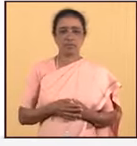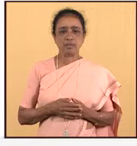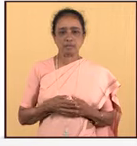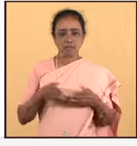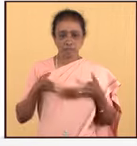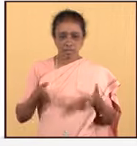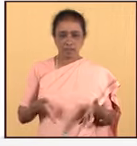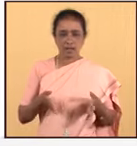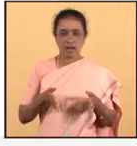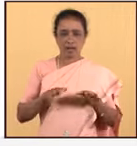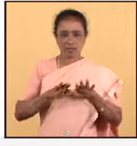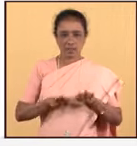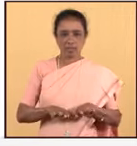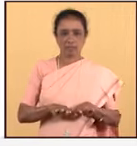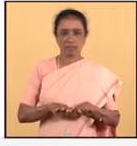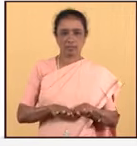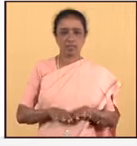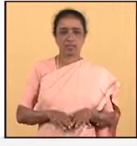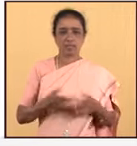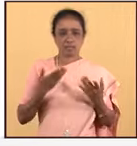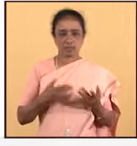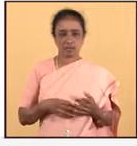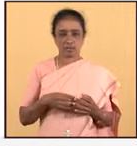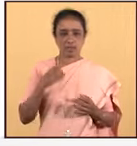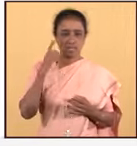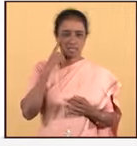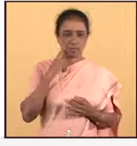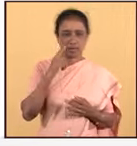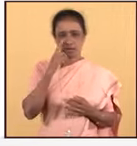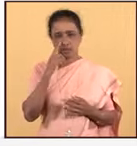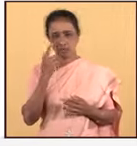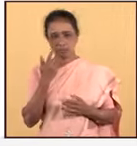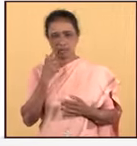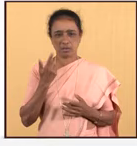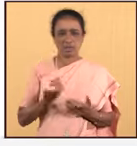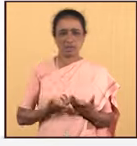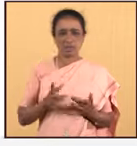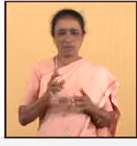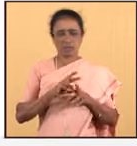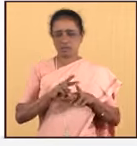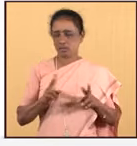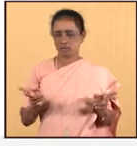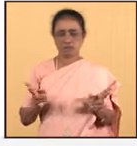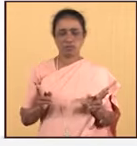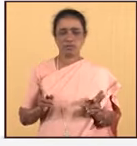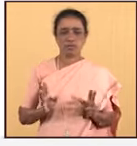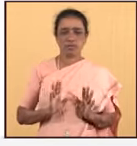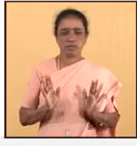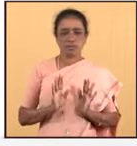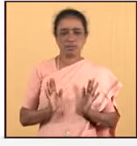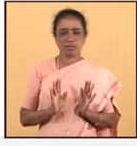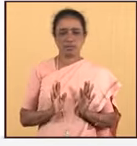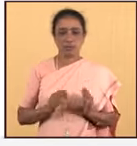எனது இதன் அடிப்படையில், அதாவது சமயத்தின் அடிப்படையிலோ, இனத்தின் அடிப்படையிலோ, ஜாதியின் அடிப்படையிலோ,